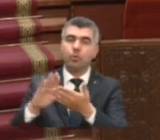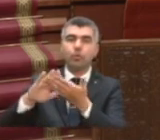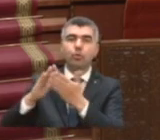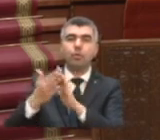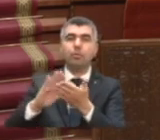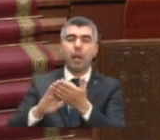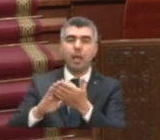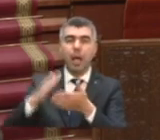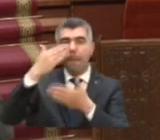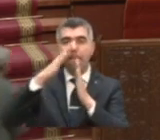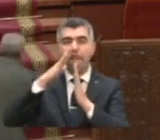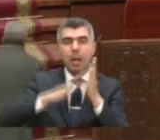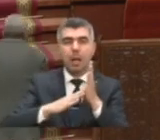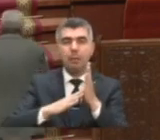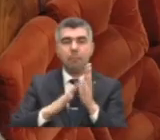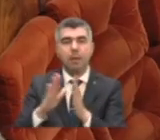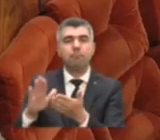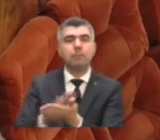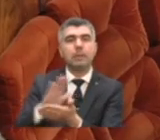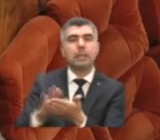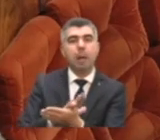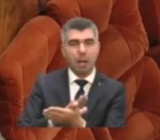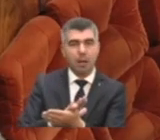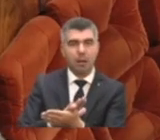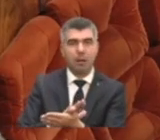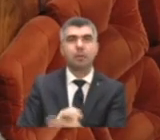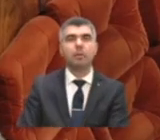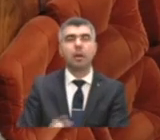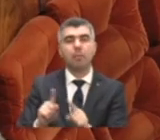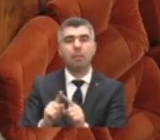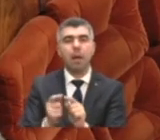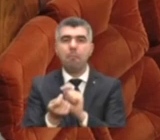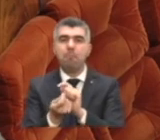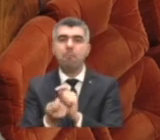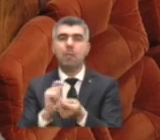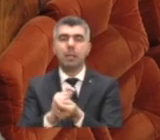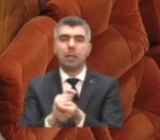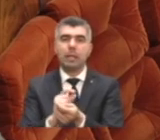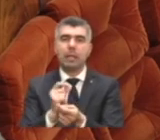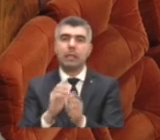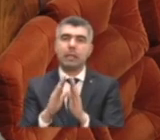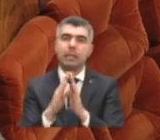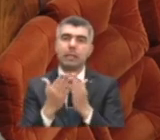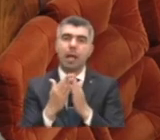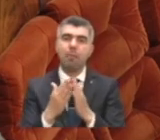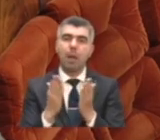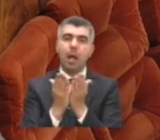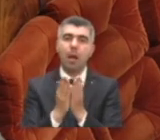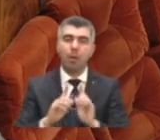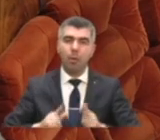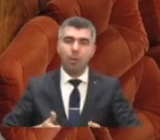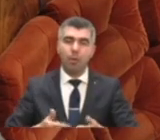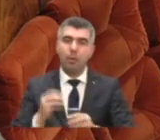المغربية للناشرين تطلب من خلاله مراجعة أسعار الكتب المدرسية نظرا لارتفاع